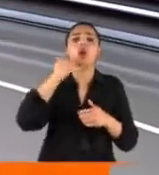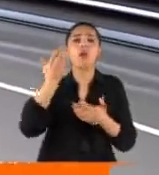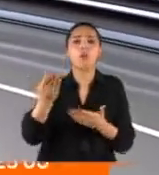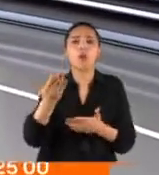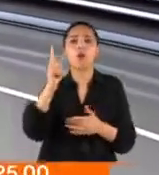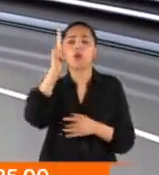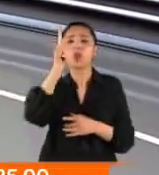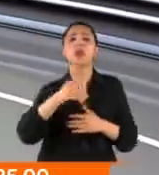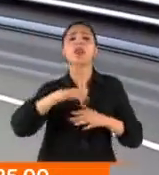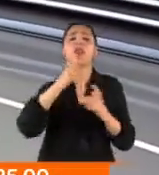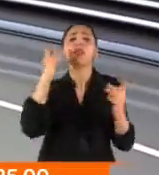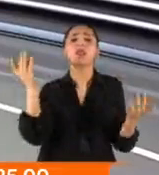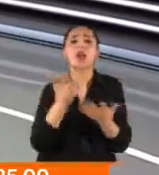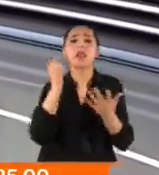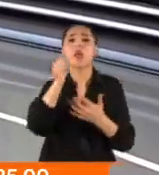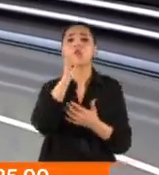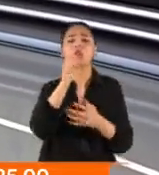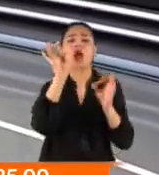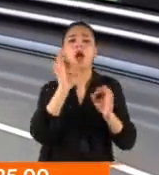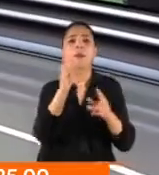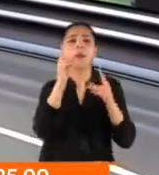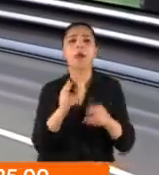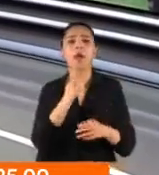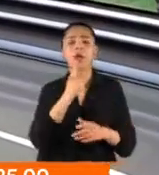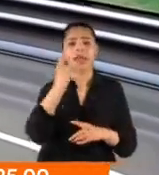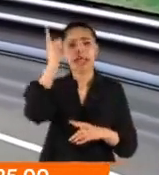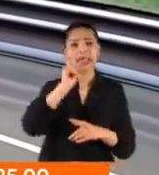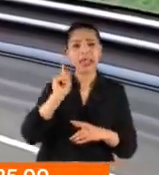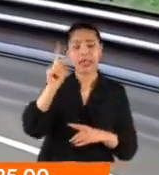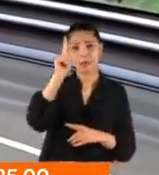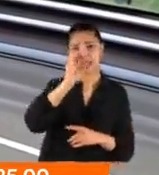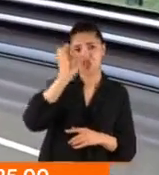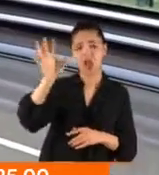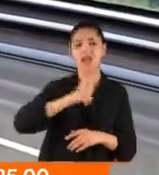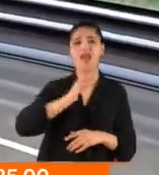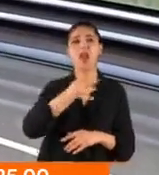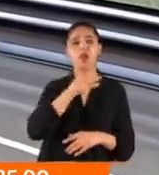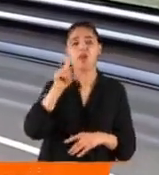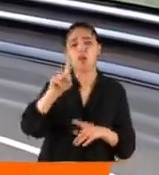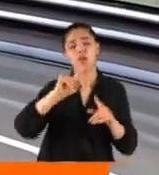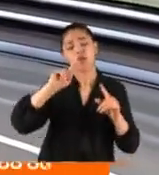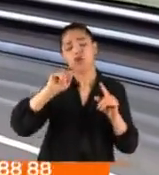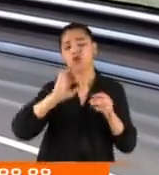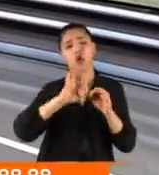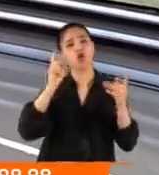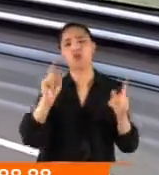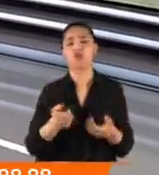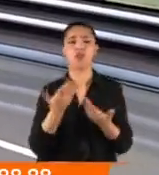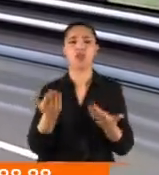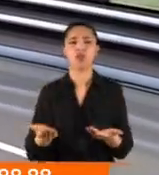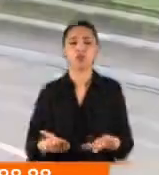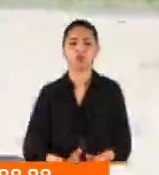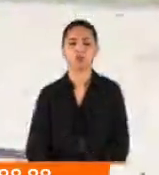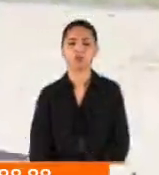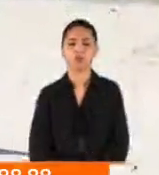bunu ilk kez de yaşamıyorlar yıllardır suyumuz sık sık kesiliyor ve yetkililere bir de çağrı yapıyorlar Lütfen bir çare